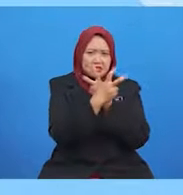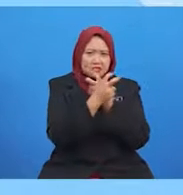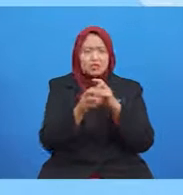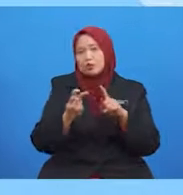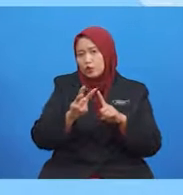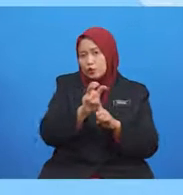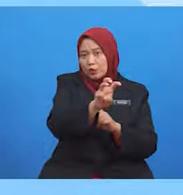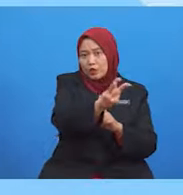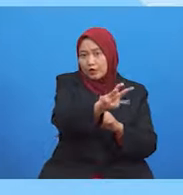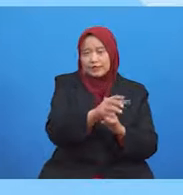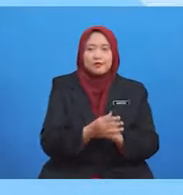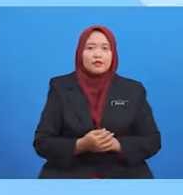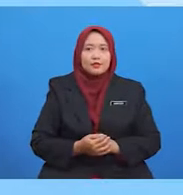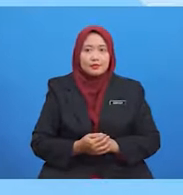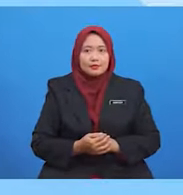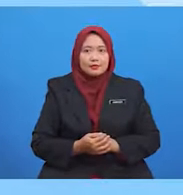Macam kali pertama dengar kan?